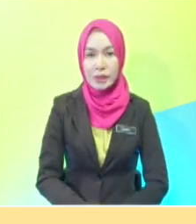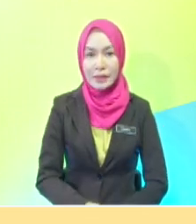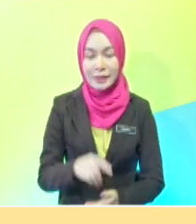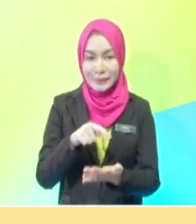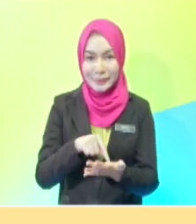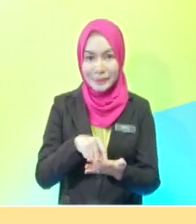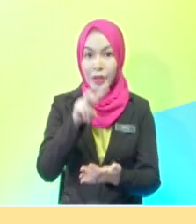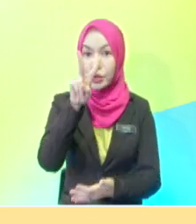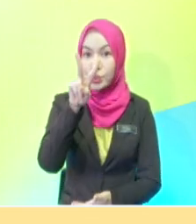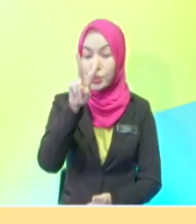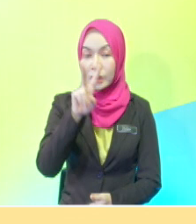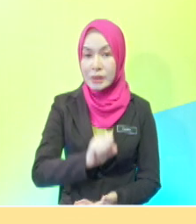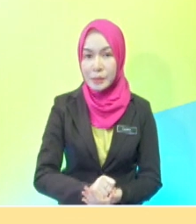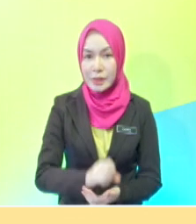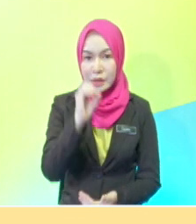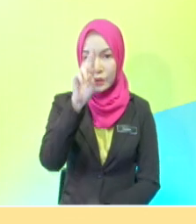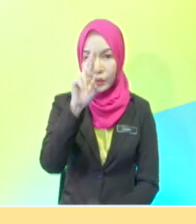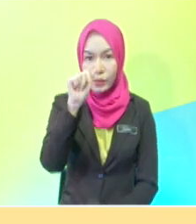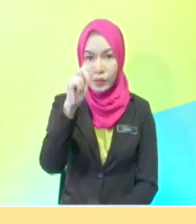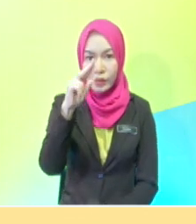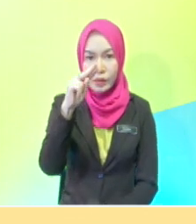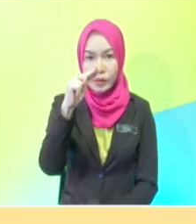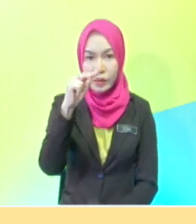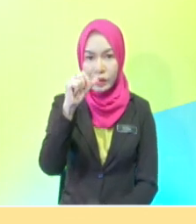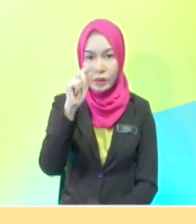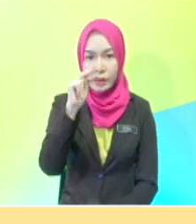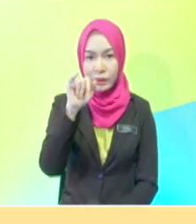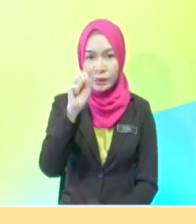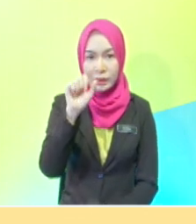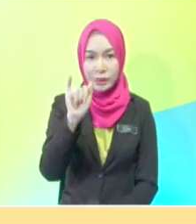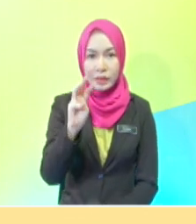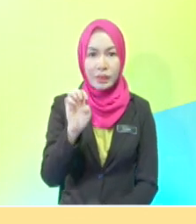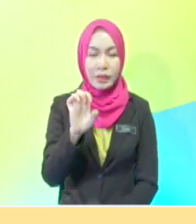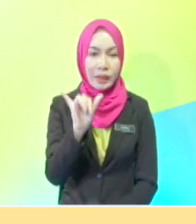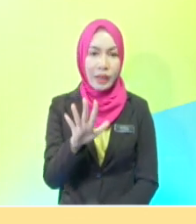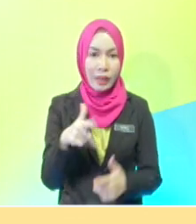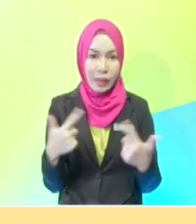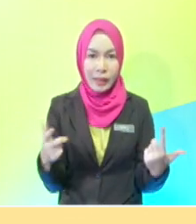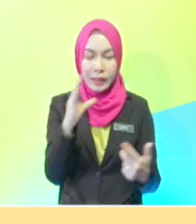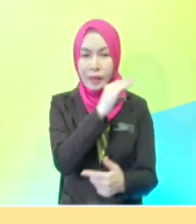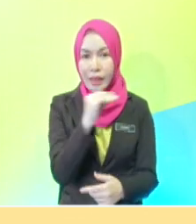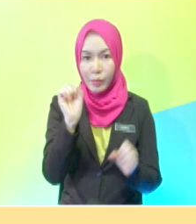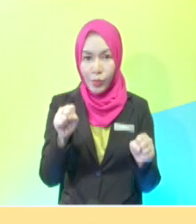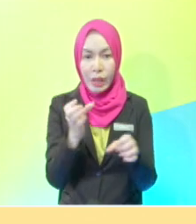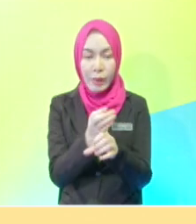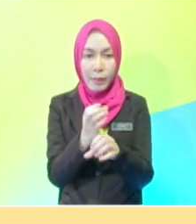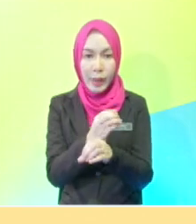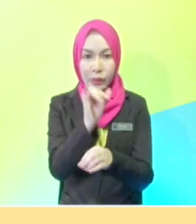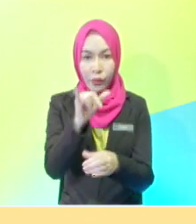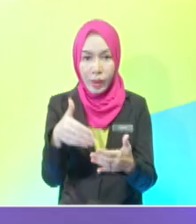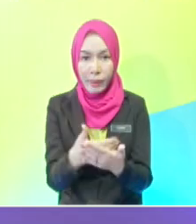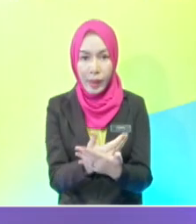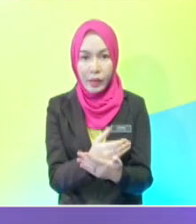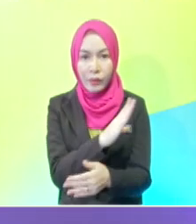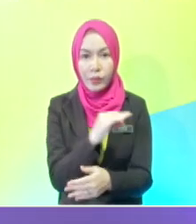organisme yang berlainan membentuk organisme yang baru dan dikenali sebagai organisme